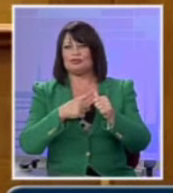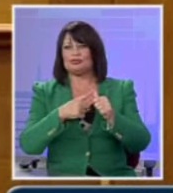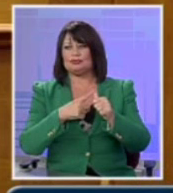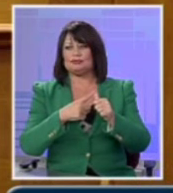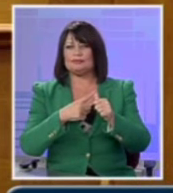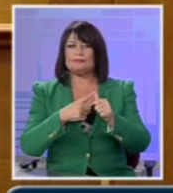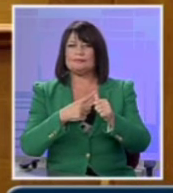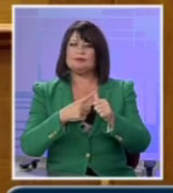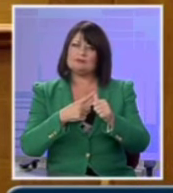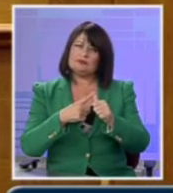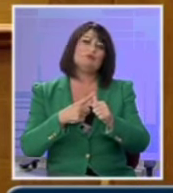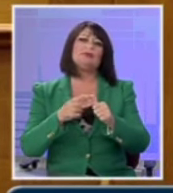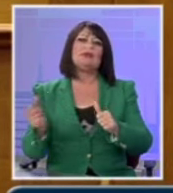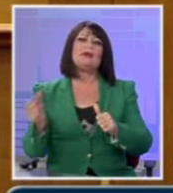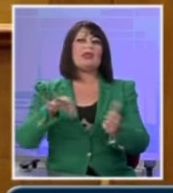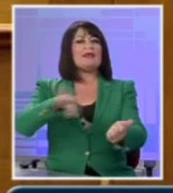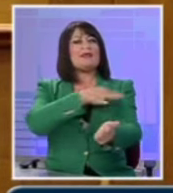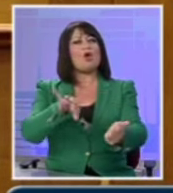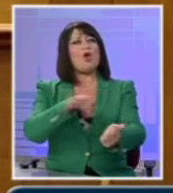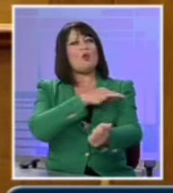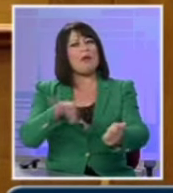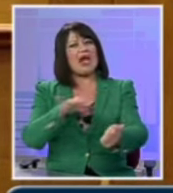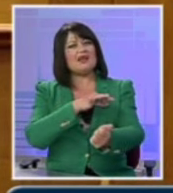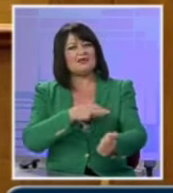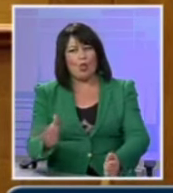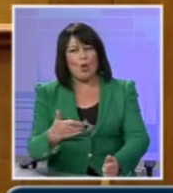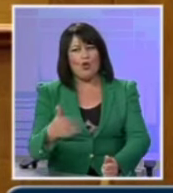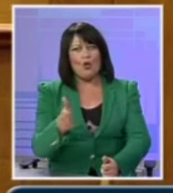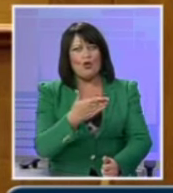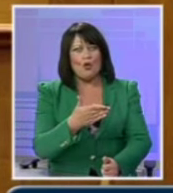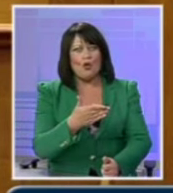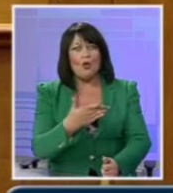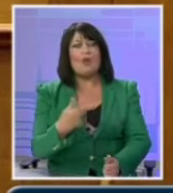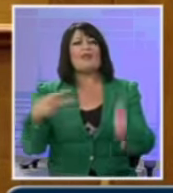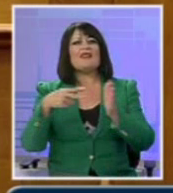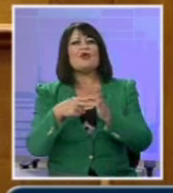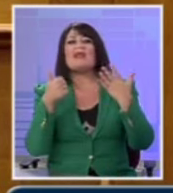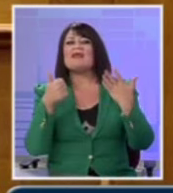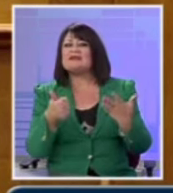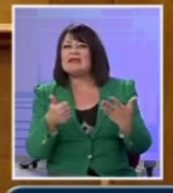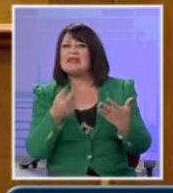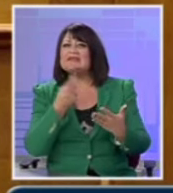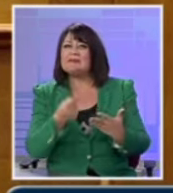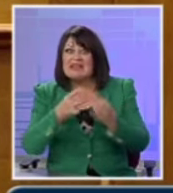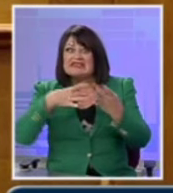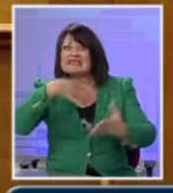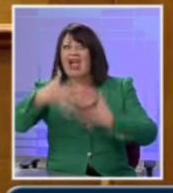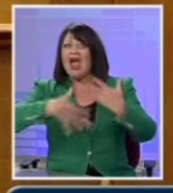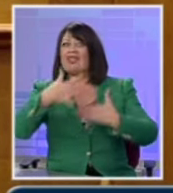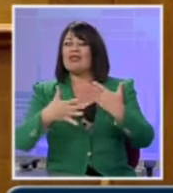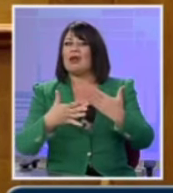ότι επιστρέφουν οι διπλωμάτες που κυνηγήθηκαν γιατί αποκάλυψαν το 2006 τα σκάνδαλα με τις